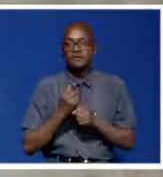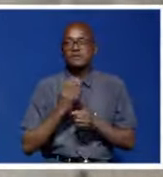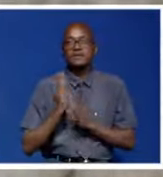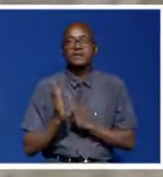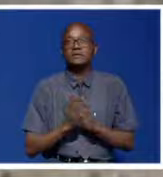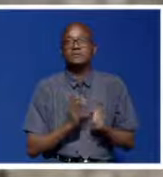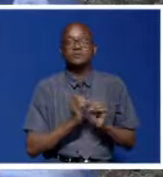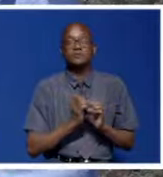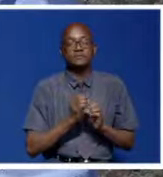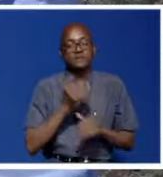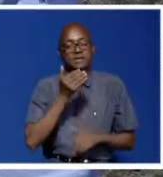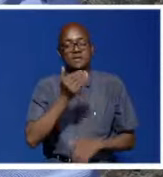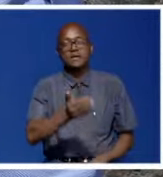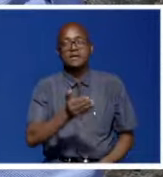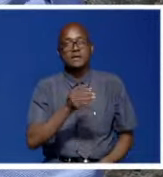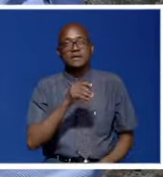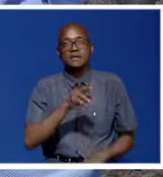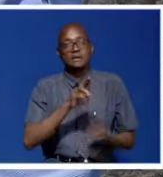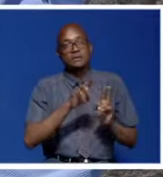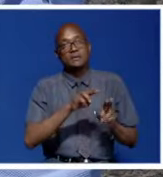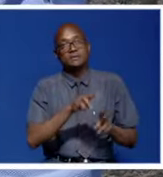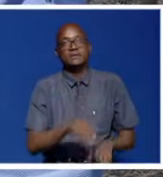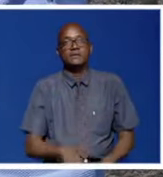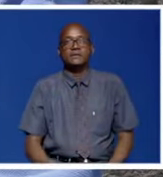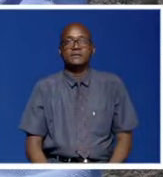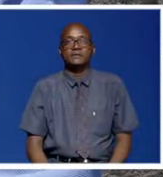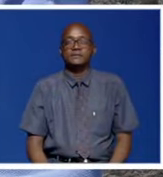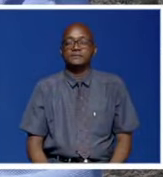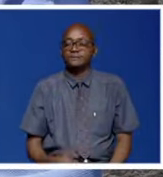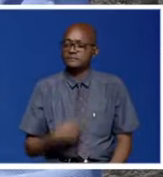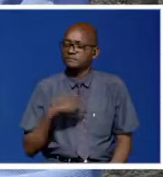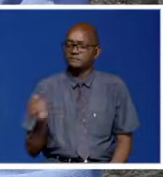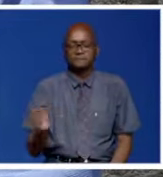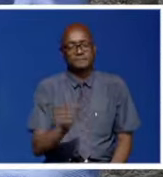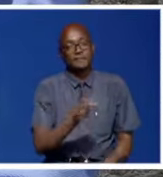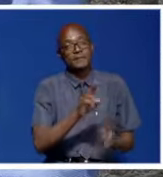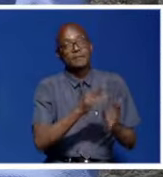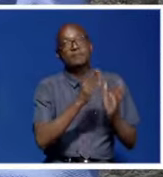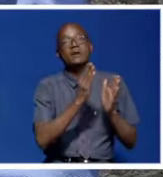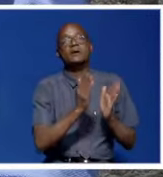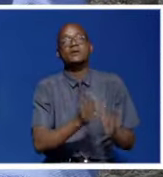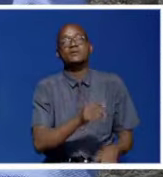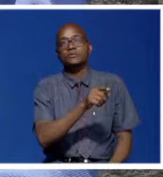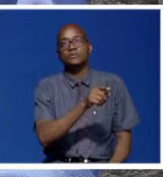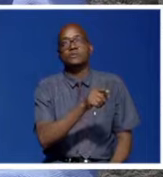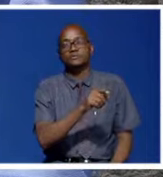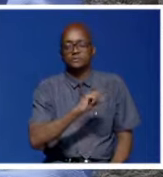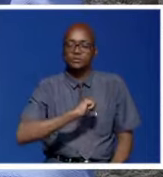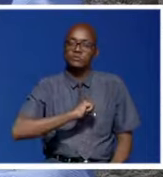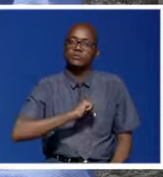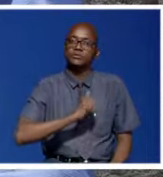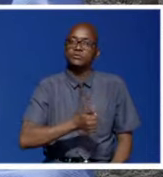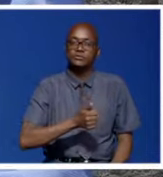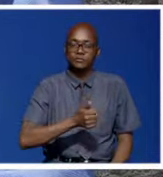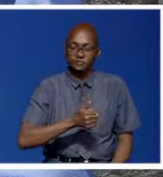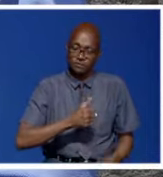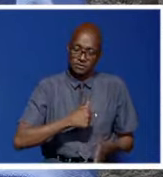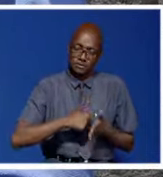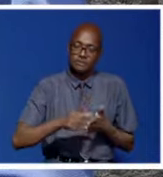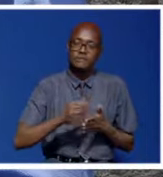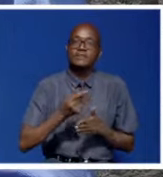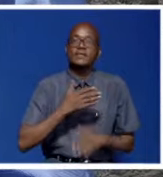baada ya amri ya mahakama. Nimewabuluza mahakama kuu, mahakama imetoa go ahead nilipwe hela